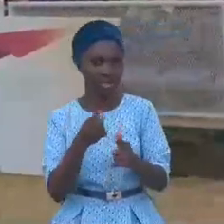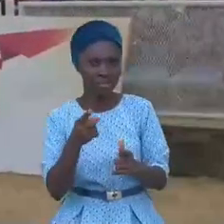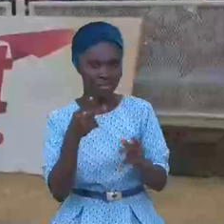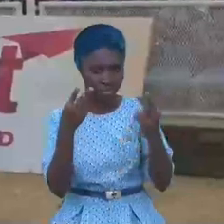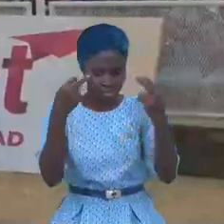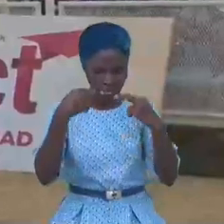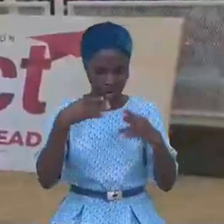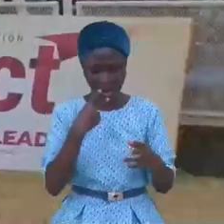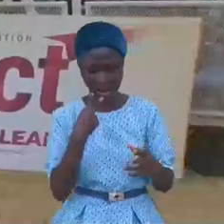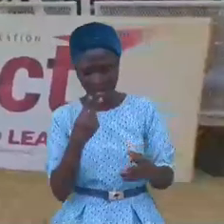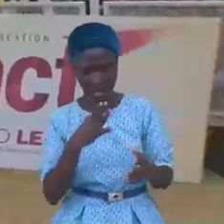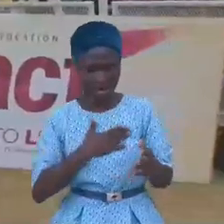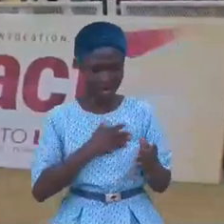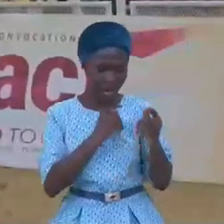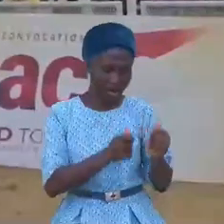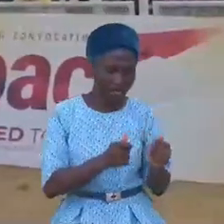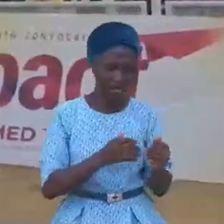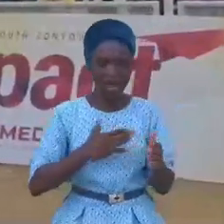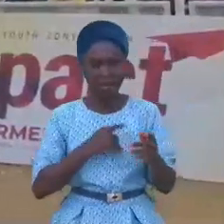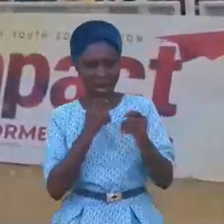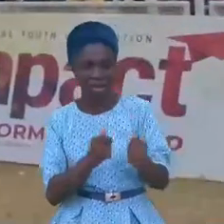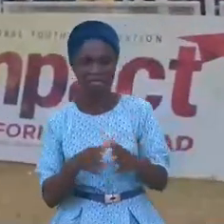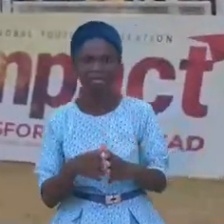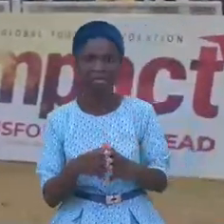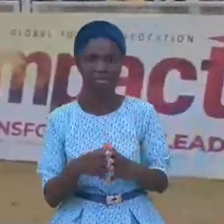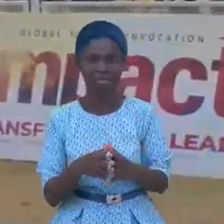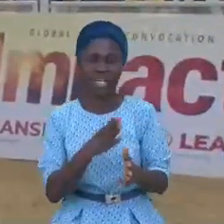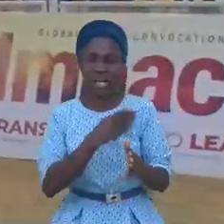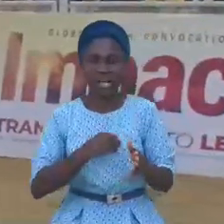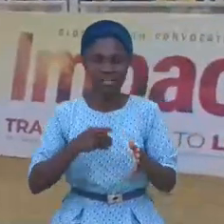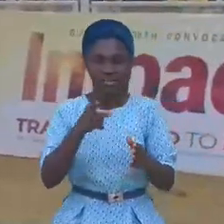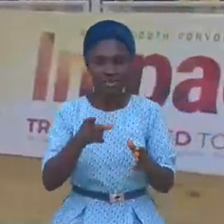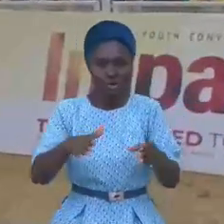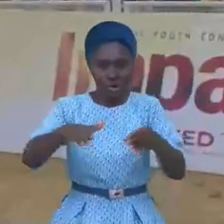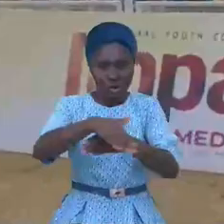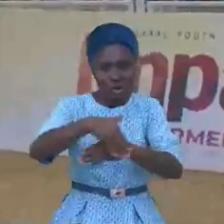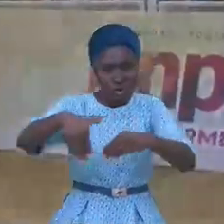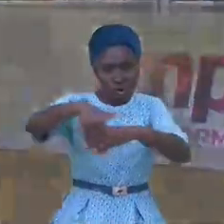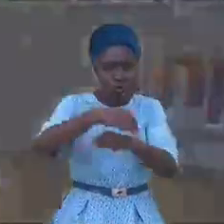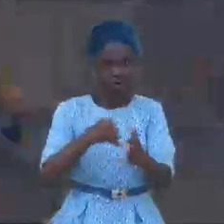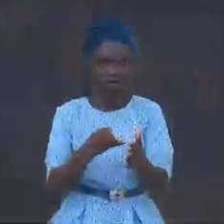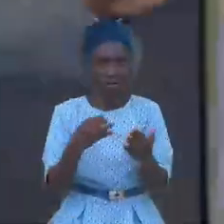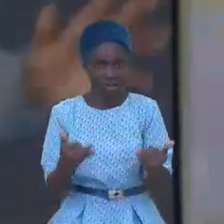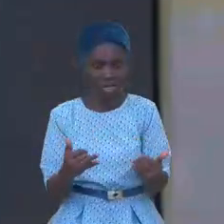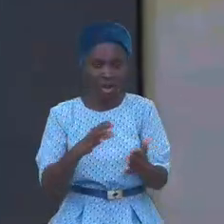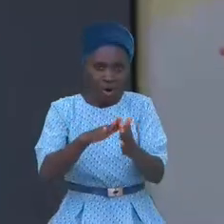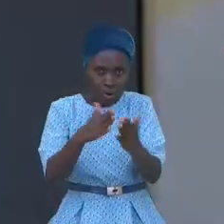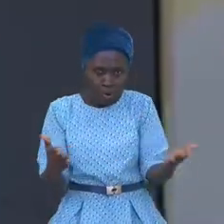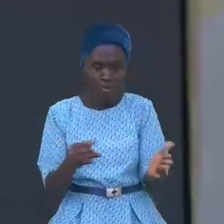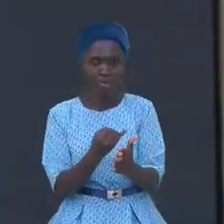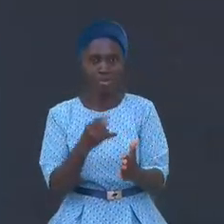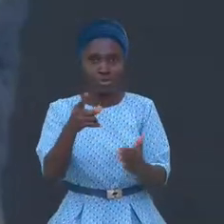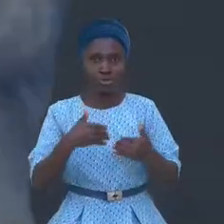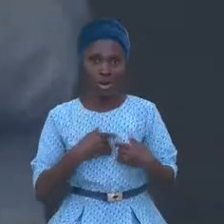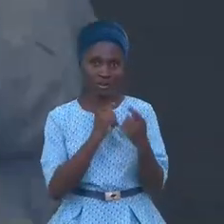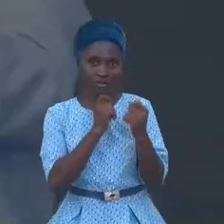regarde mon don. C'est emballé, qu'est-ce que tu dois faire? Déballe ça. Tu as les dons de Dieu, les dons du